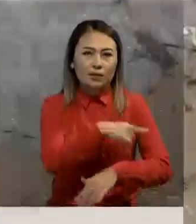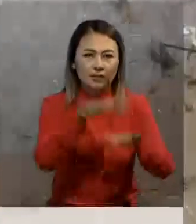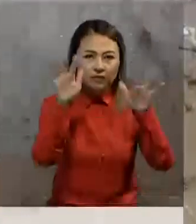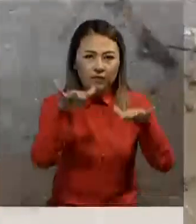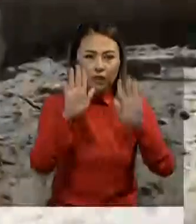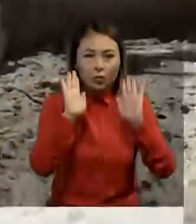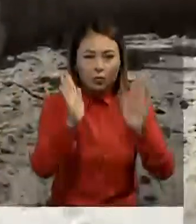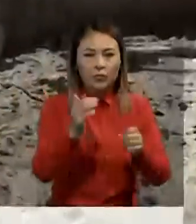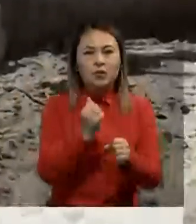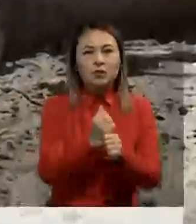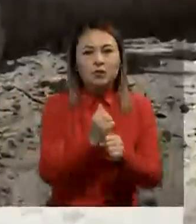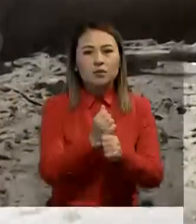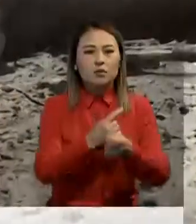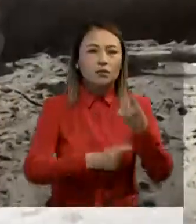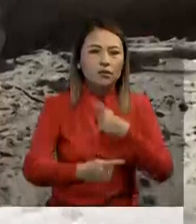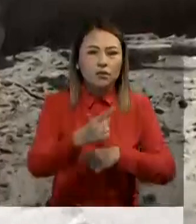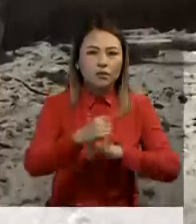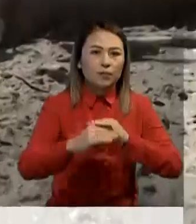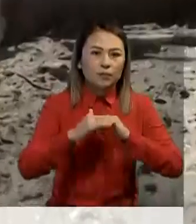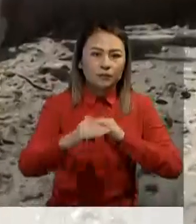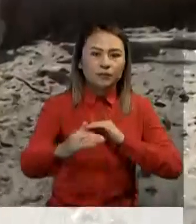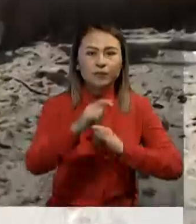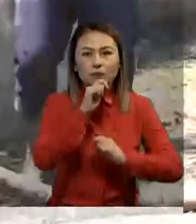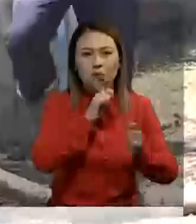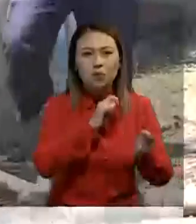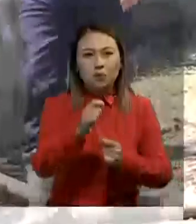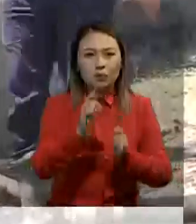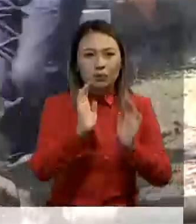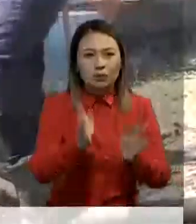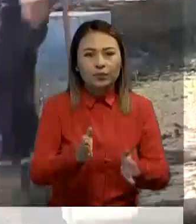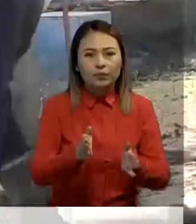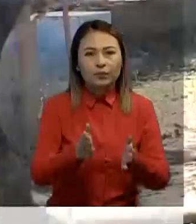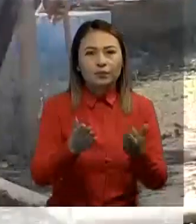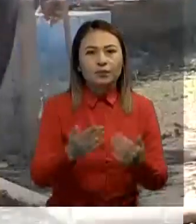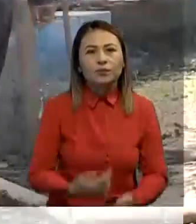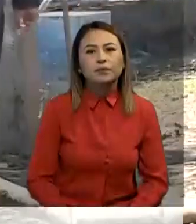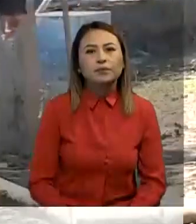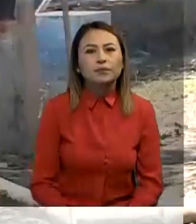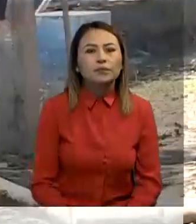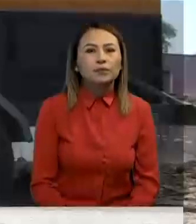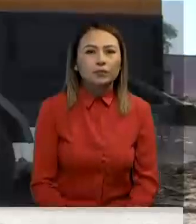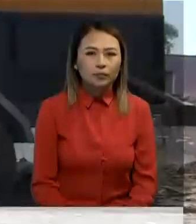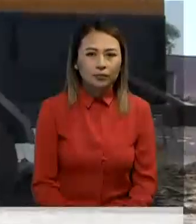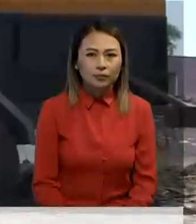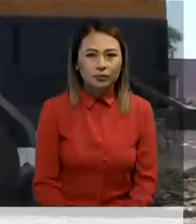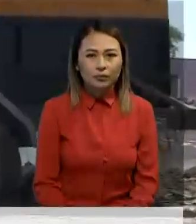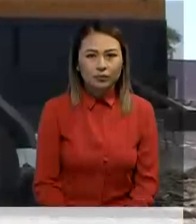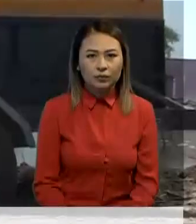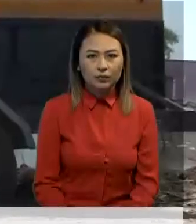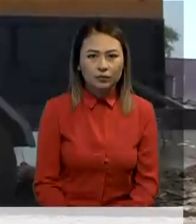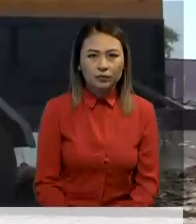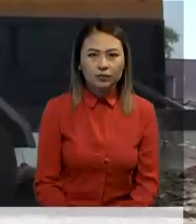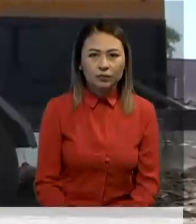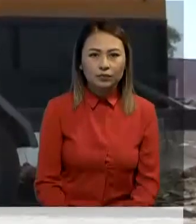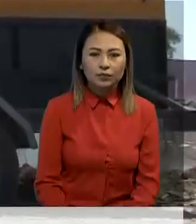жағдайда артық судың алдын бөгіп, елді мекенді су басу қаупінің алдын алмақ. Жандос Жұмабек, Ерболат Әбішев, хабар 24, Түркістан облысы.